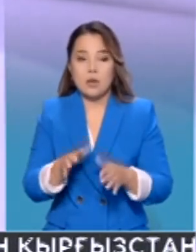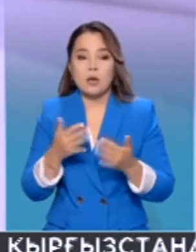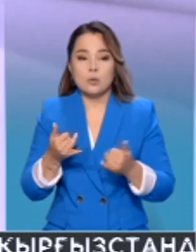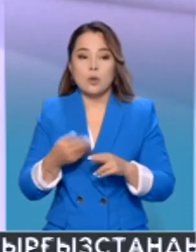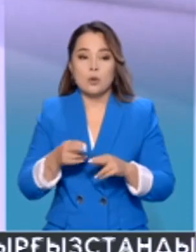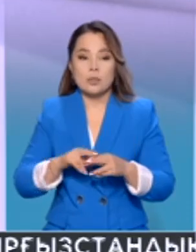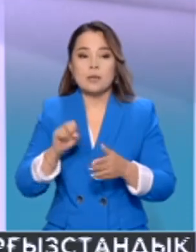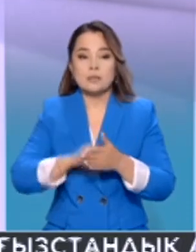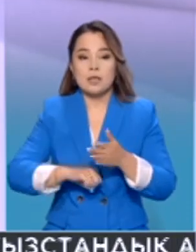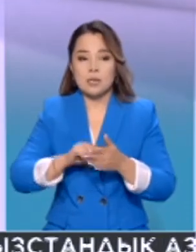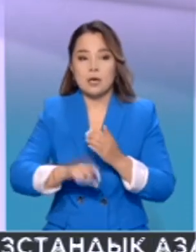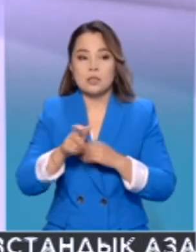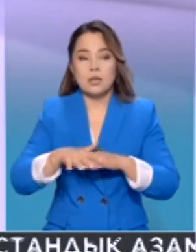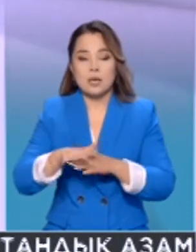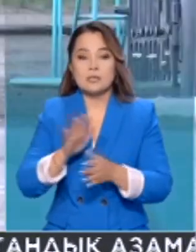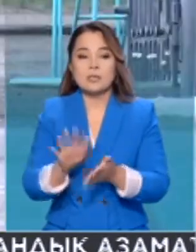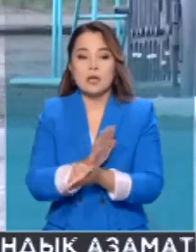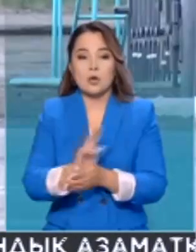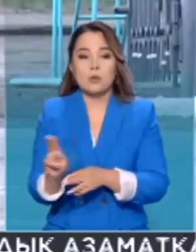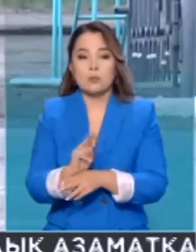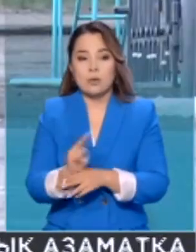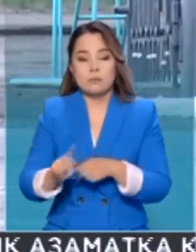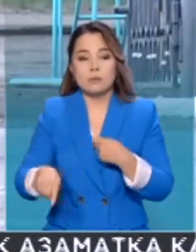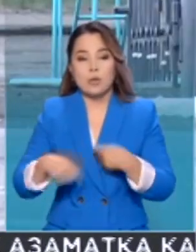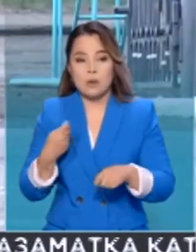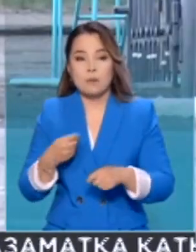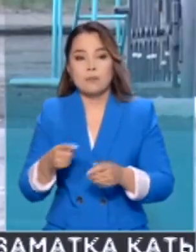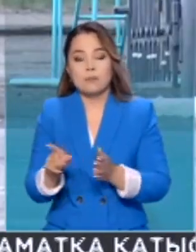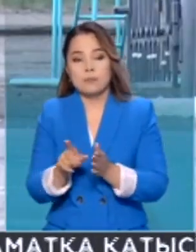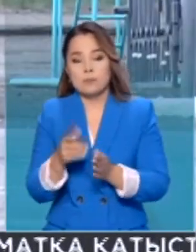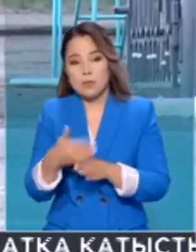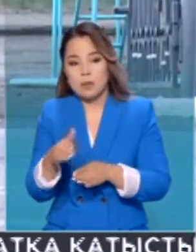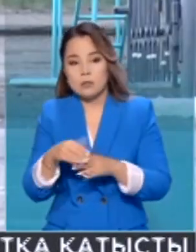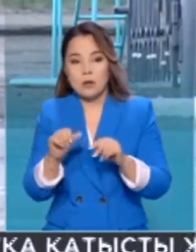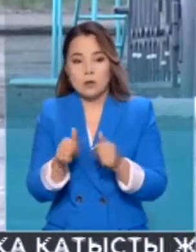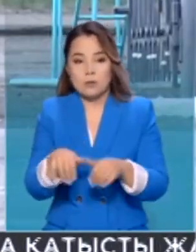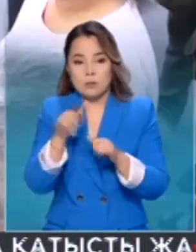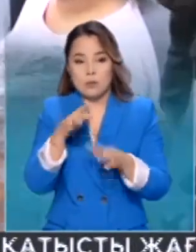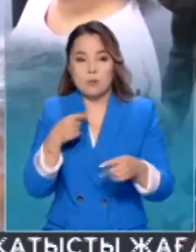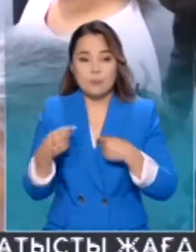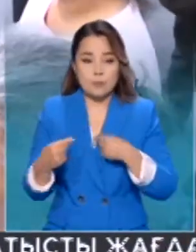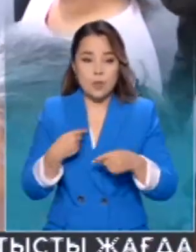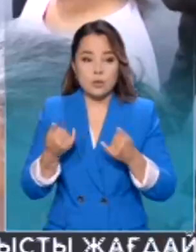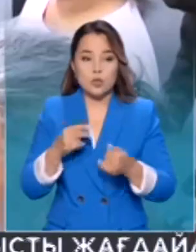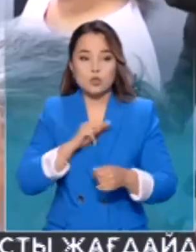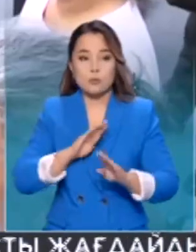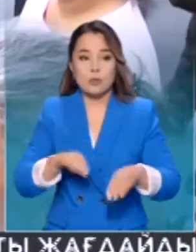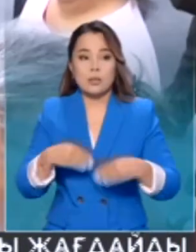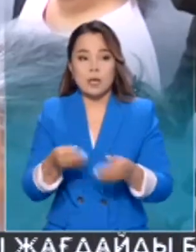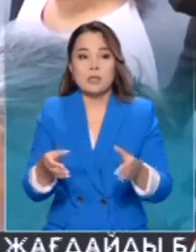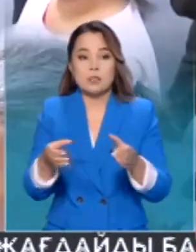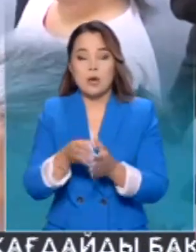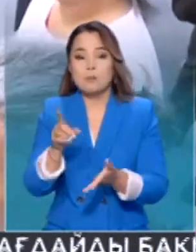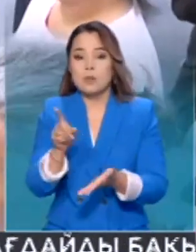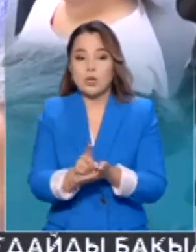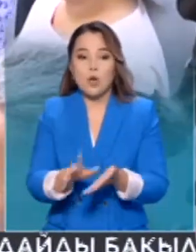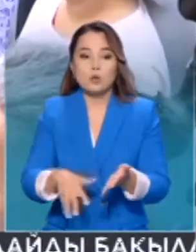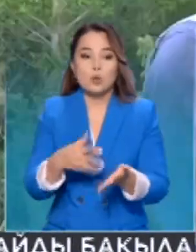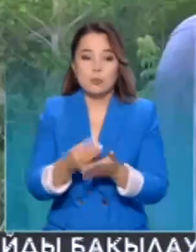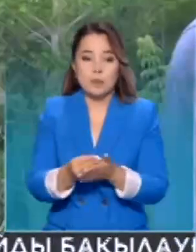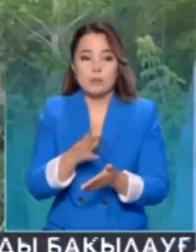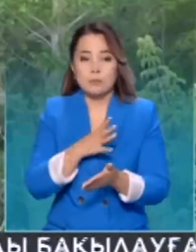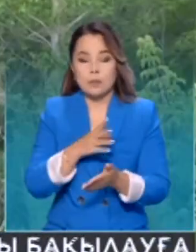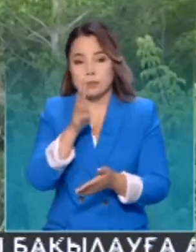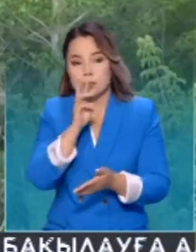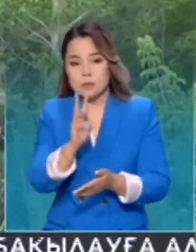аударылмаған. Салдарынан жұрт тегін ем-домнан қағылып, несие де рәсімдей алмай жүр. Алайда жұмыс беруші тарап бұл міндетті төлемдерді